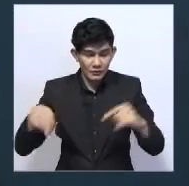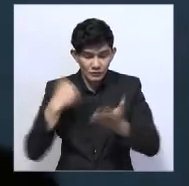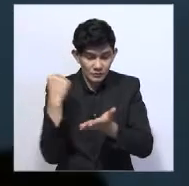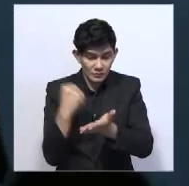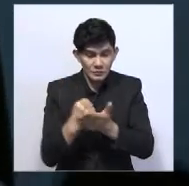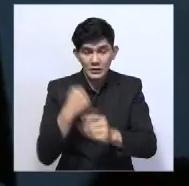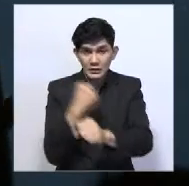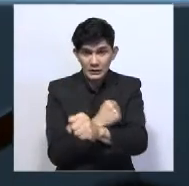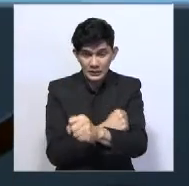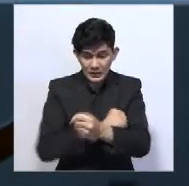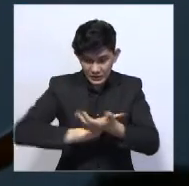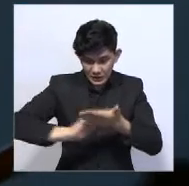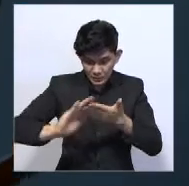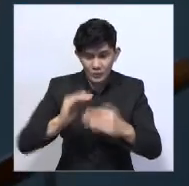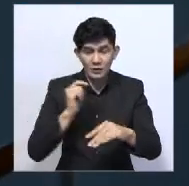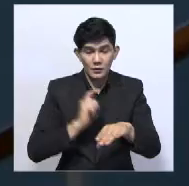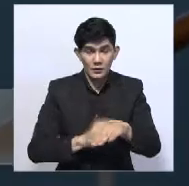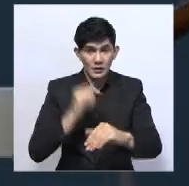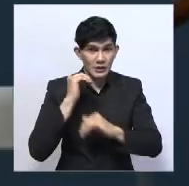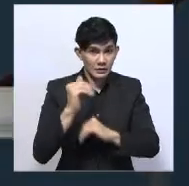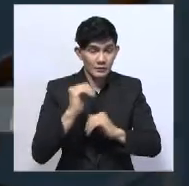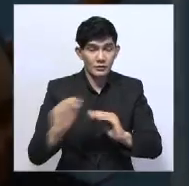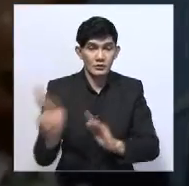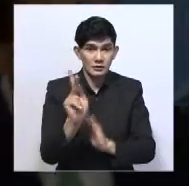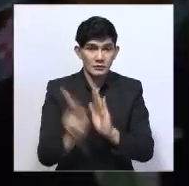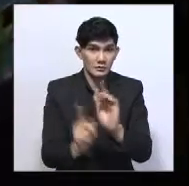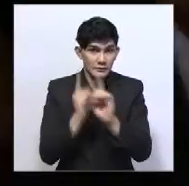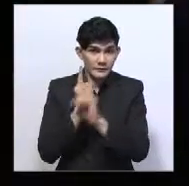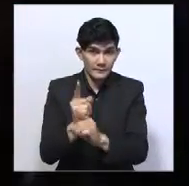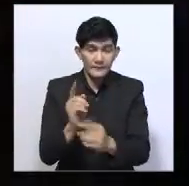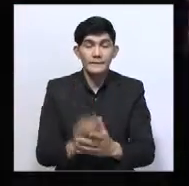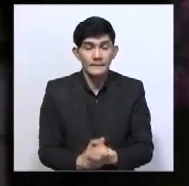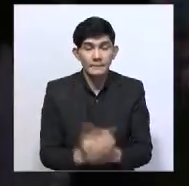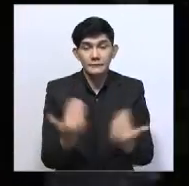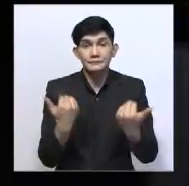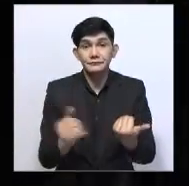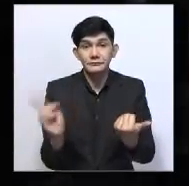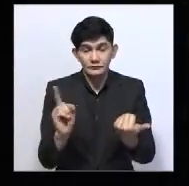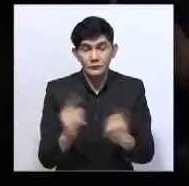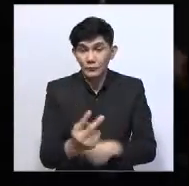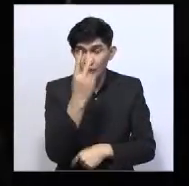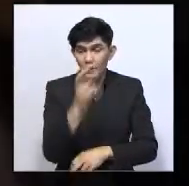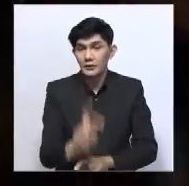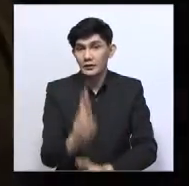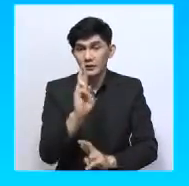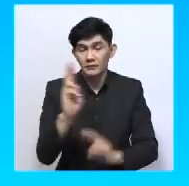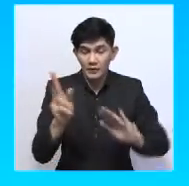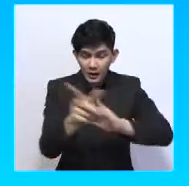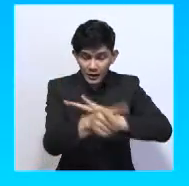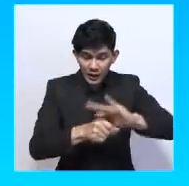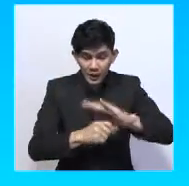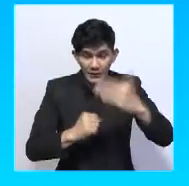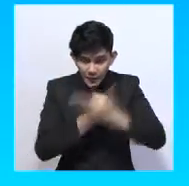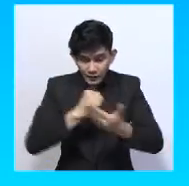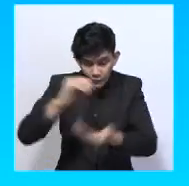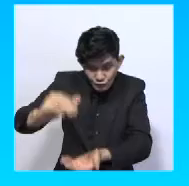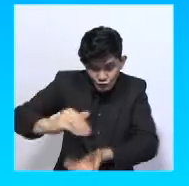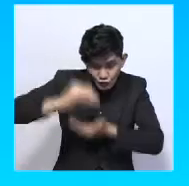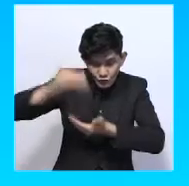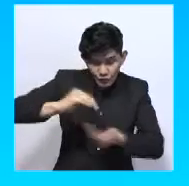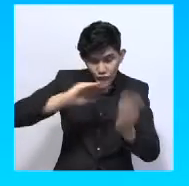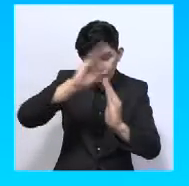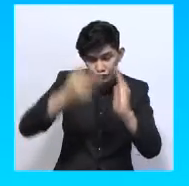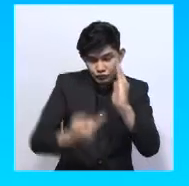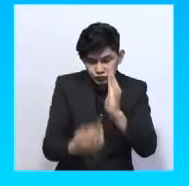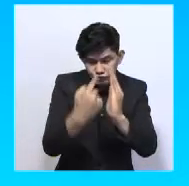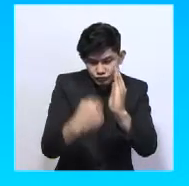ทะเบียนแรงงานให้แล้วเสร็จตามระยะเวลาที่กฎหมายได้มีการกำหนดไว้รวมไปถึงการเฝ้าระวังการลักลอบการขนยาเสพติดและการ